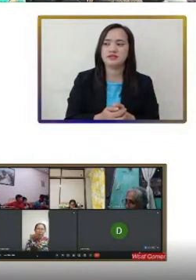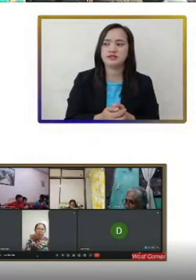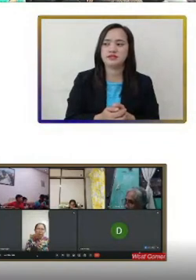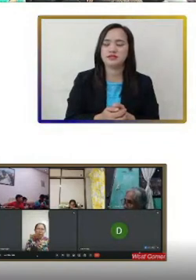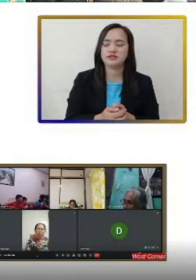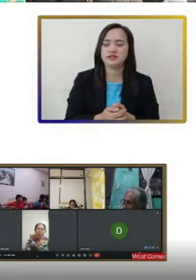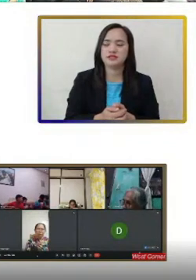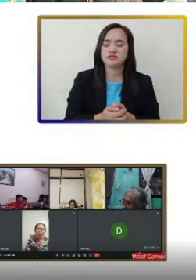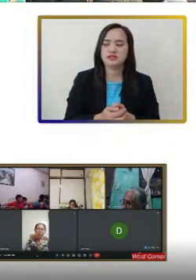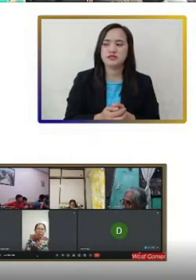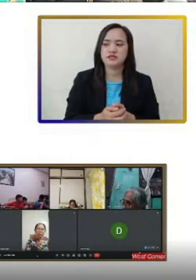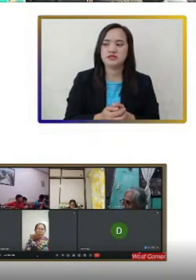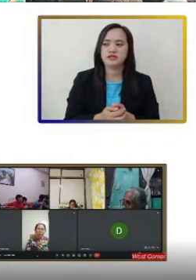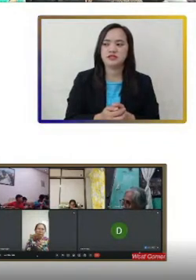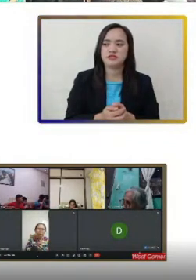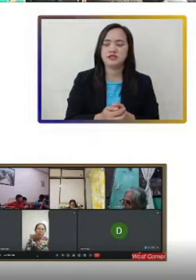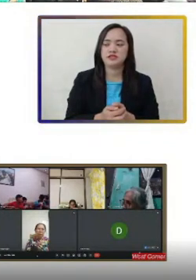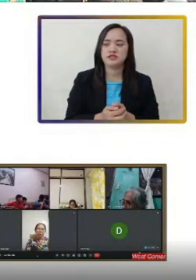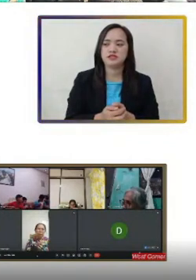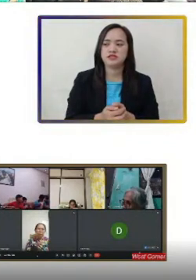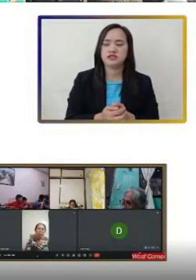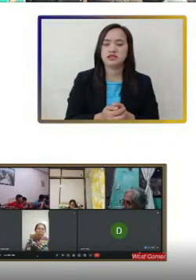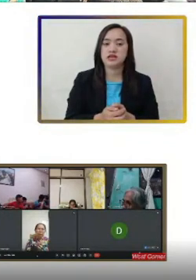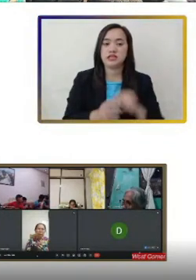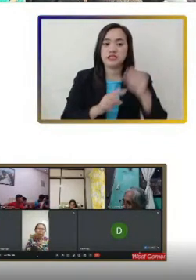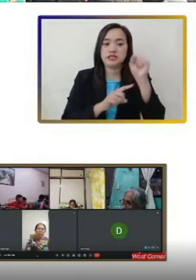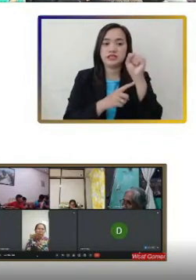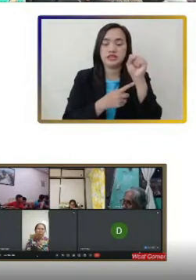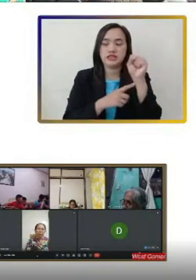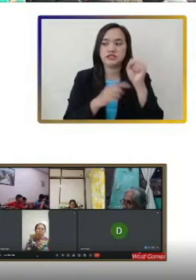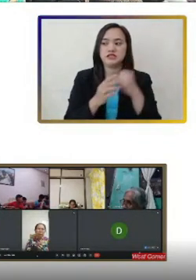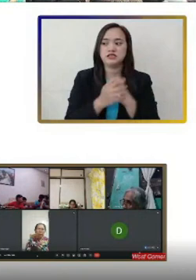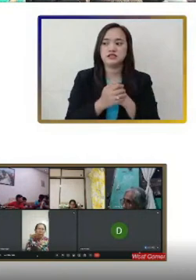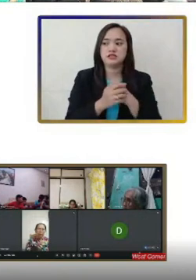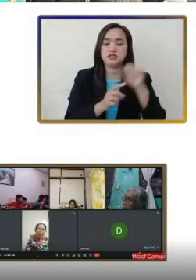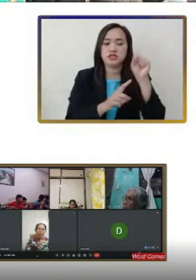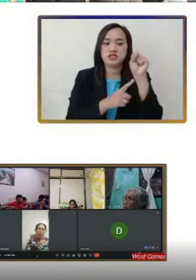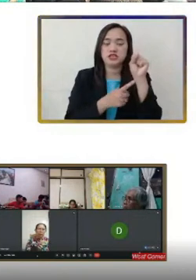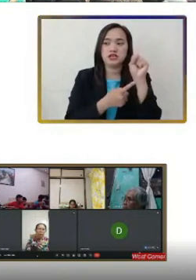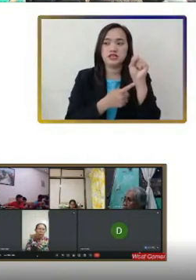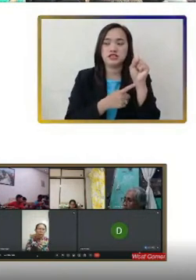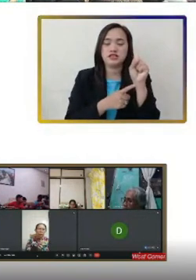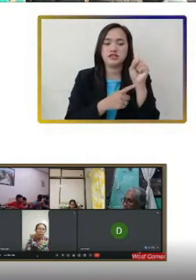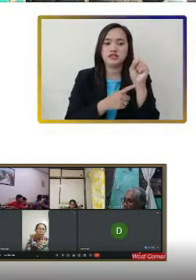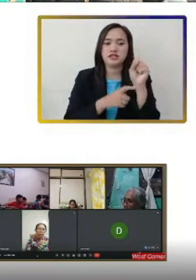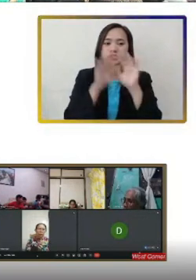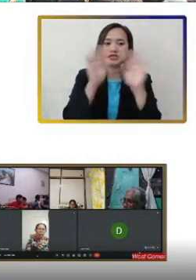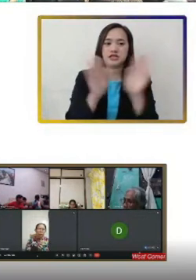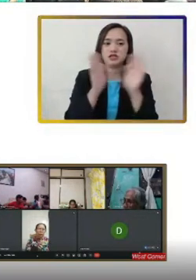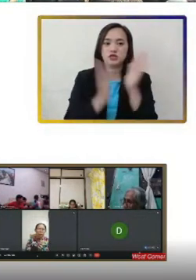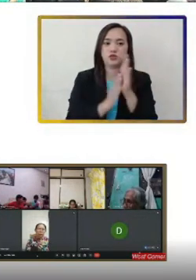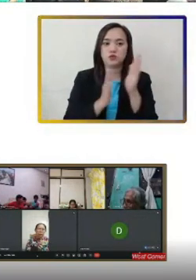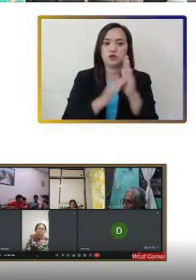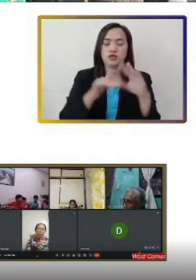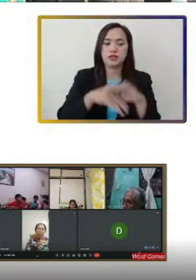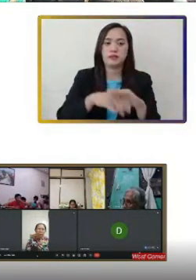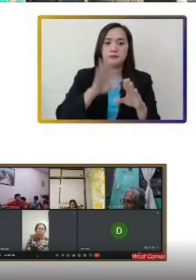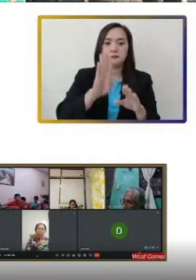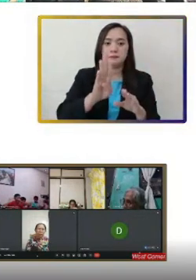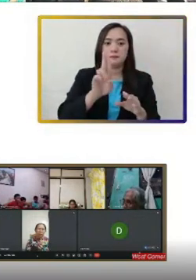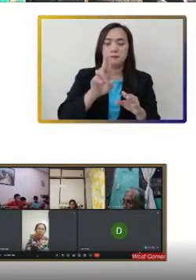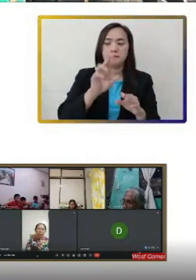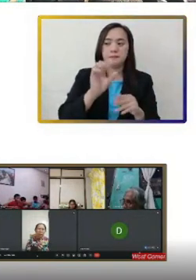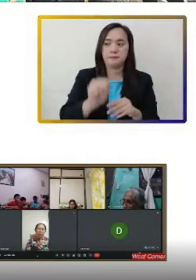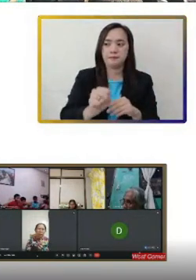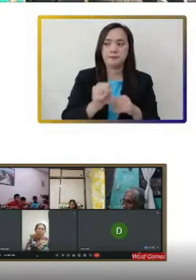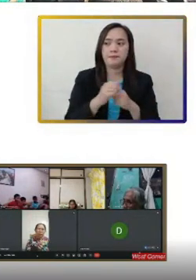School sa bus. Kasi kayo mga college students, alam niyo yan. Di po